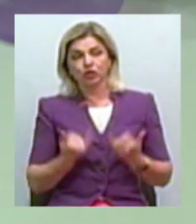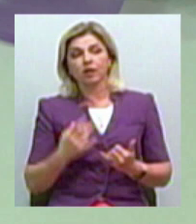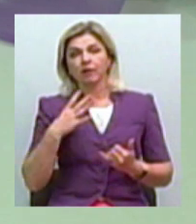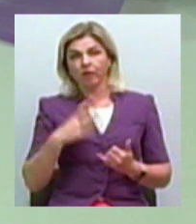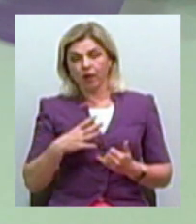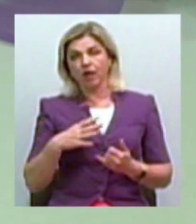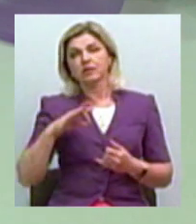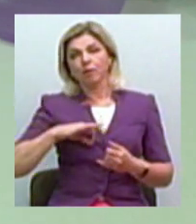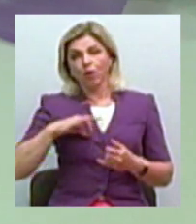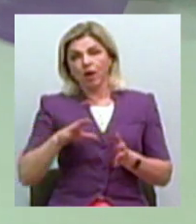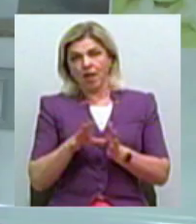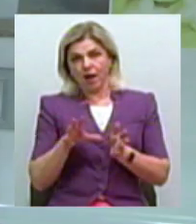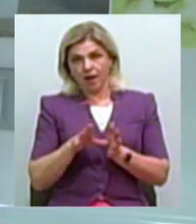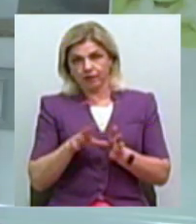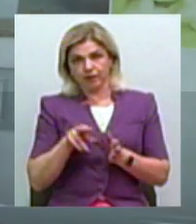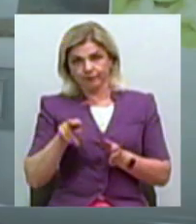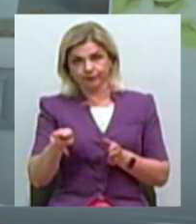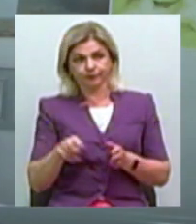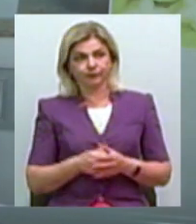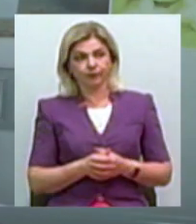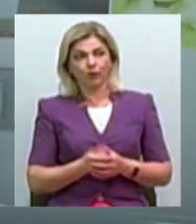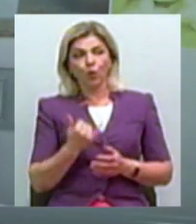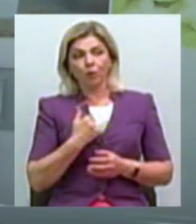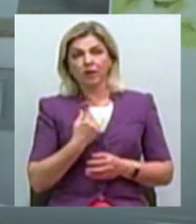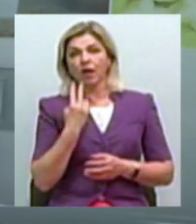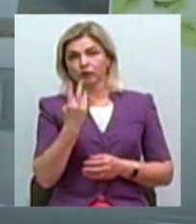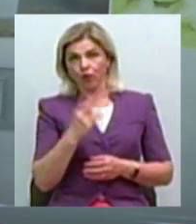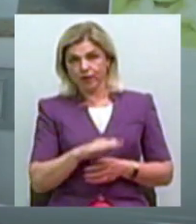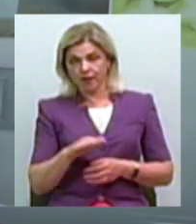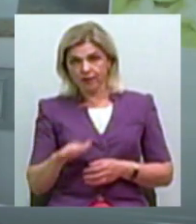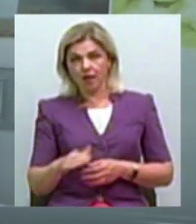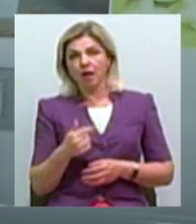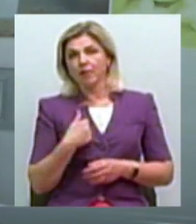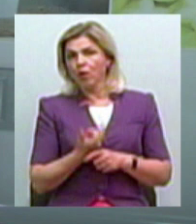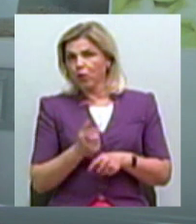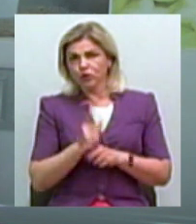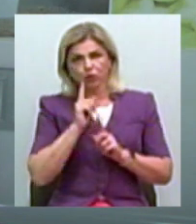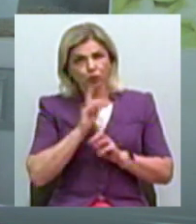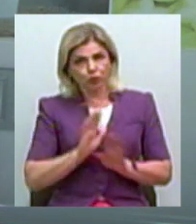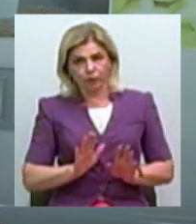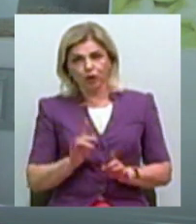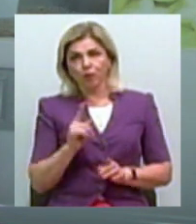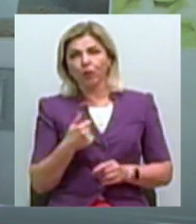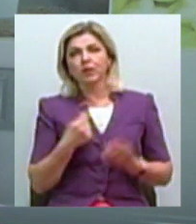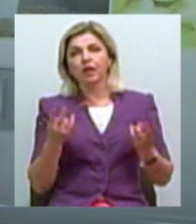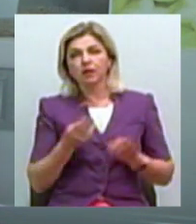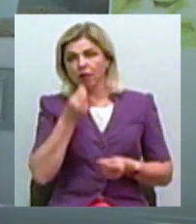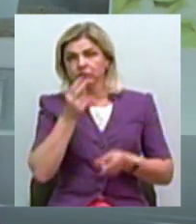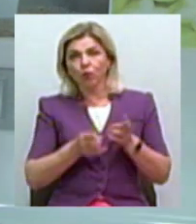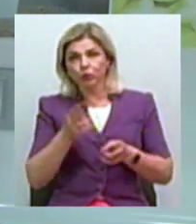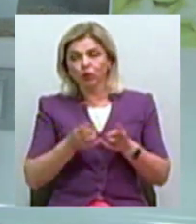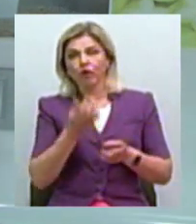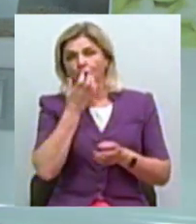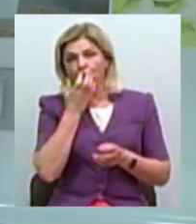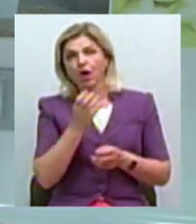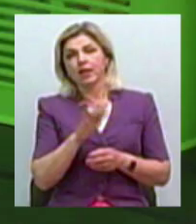користуватися електронагрівачем. Так як у мене двоє дітей. Так як у мене двоє дітей, мені це дуже незручно, тому що мені потрібно готувати їсти,